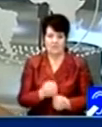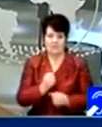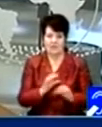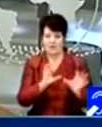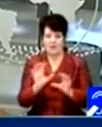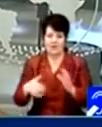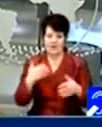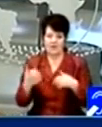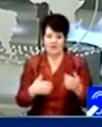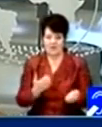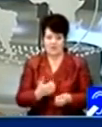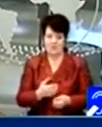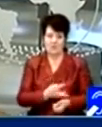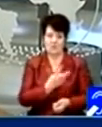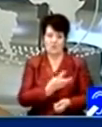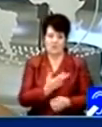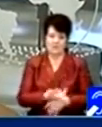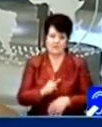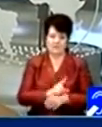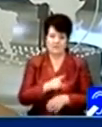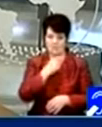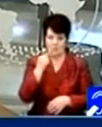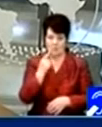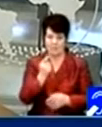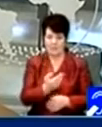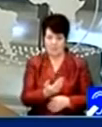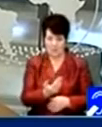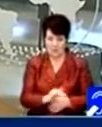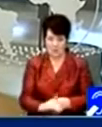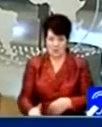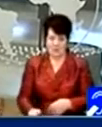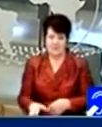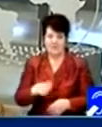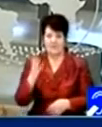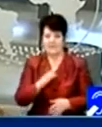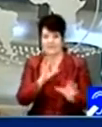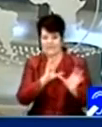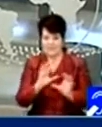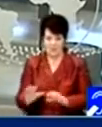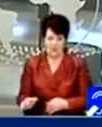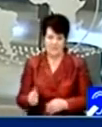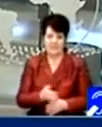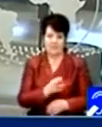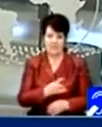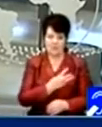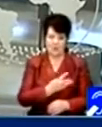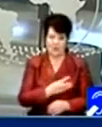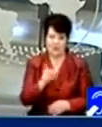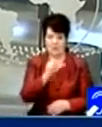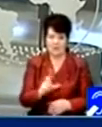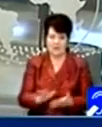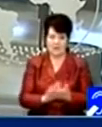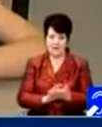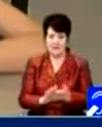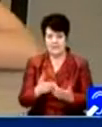pentru copii și își doresc tot ce e mai bun pentru ei, își doresc să fie undeva în siguranță, își doresc oameni de calitate în